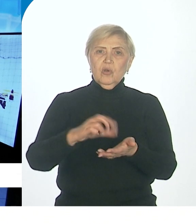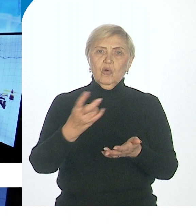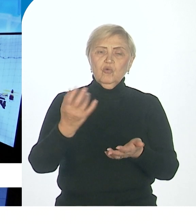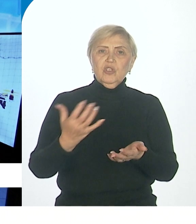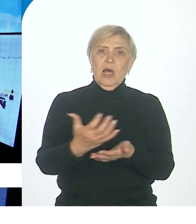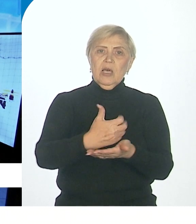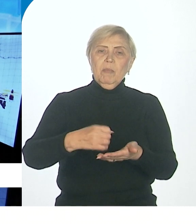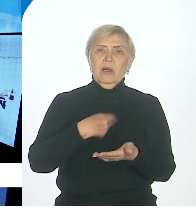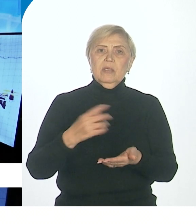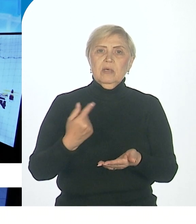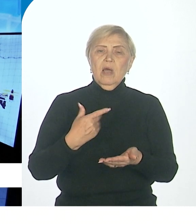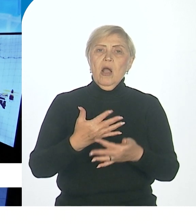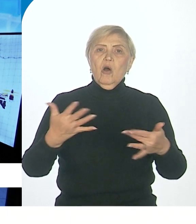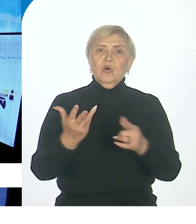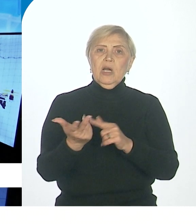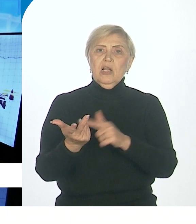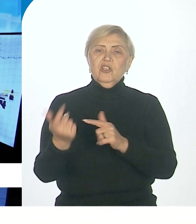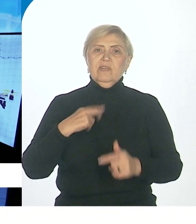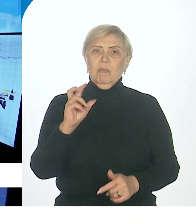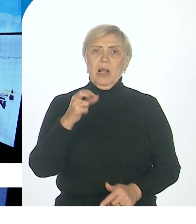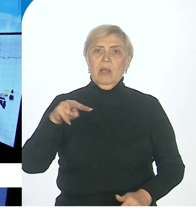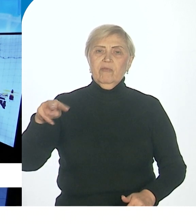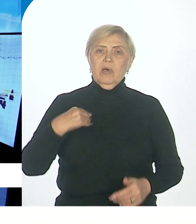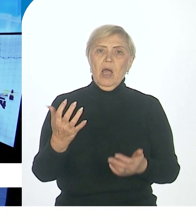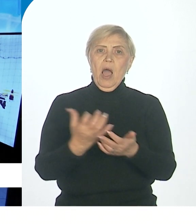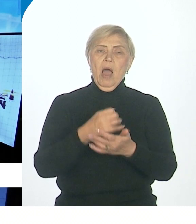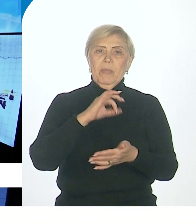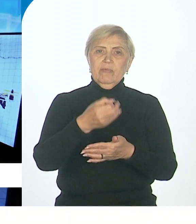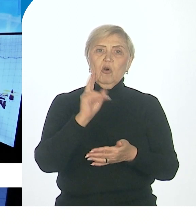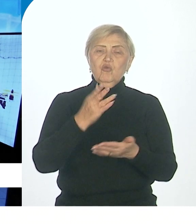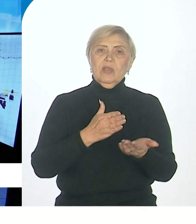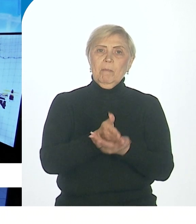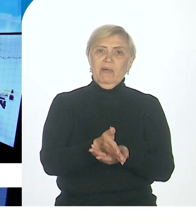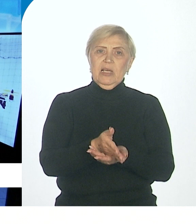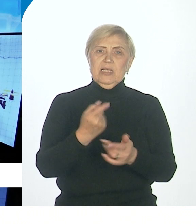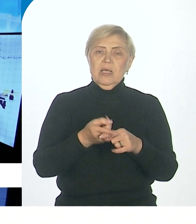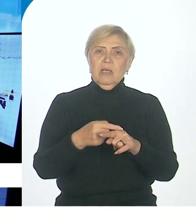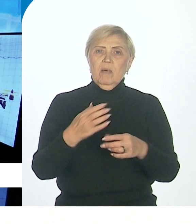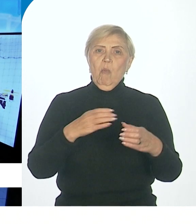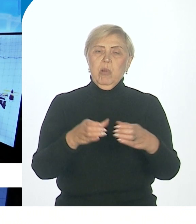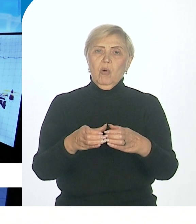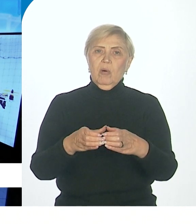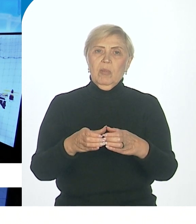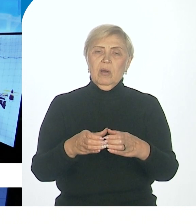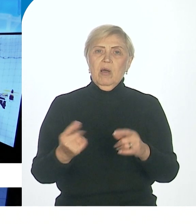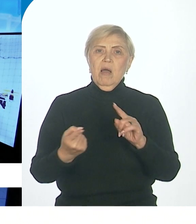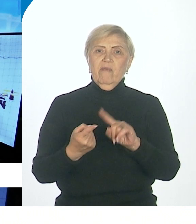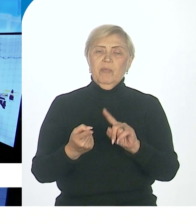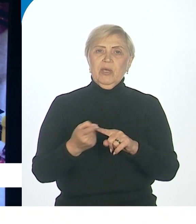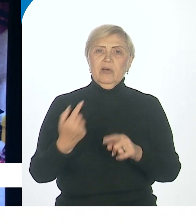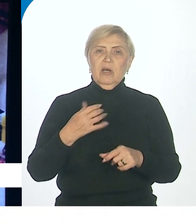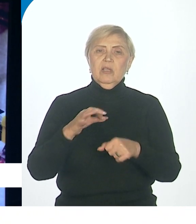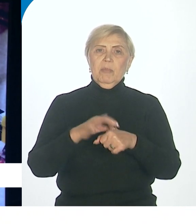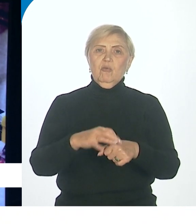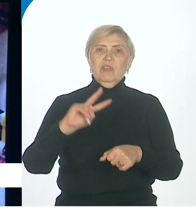количество баллов и пролететь летное задание. И те, кто справляются с этим блоком, с первым, во-первых, они проходят во